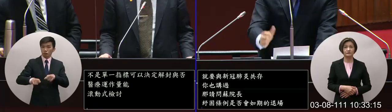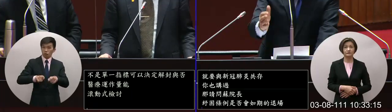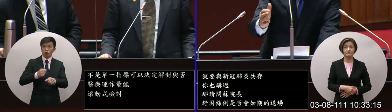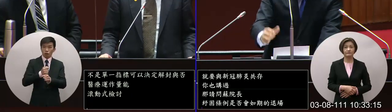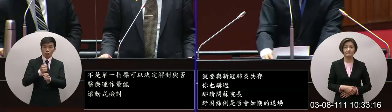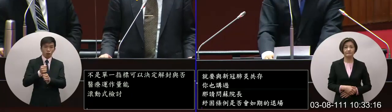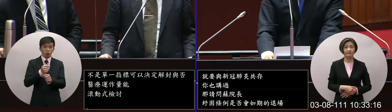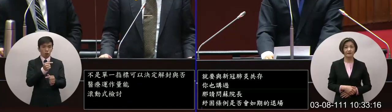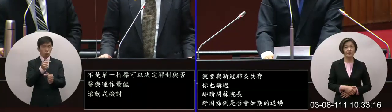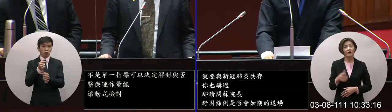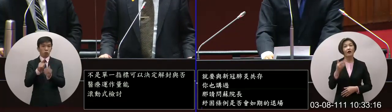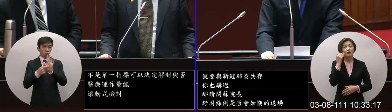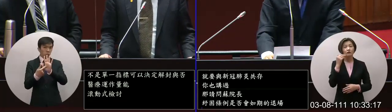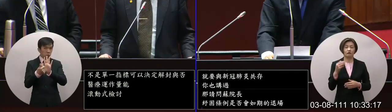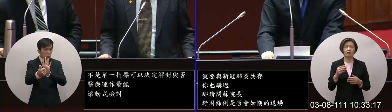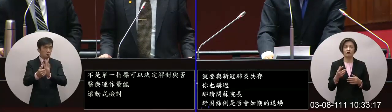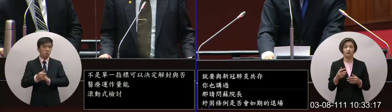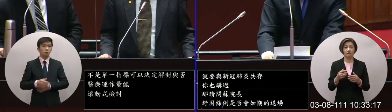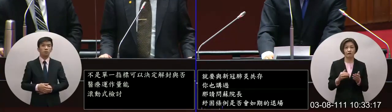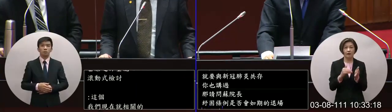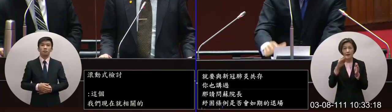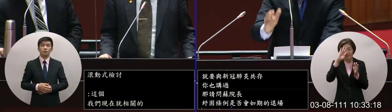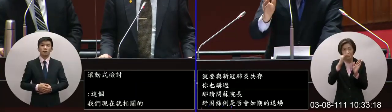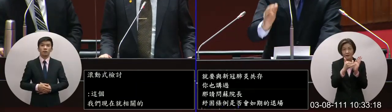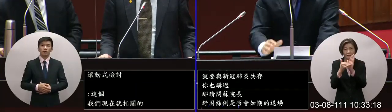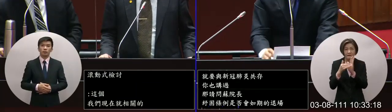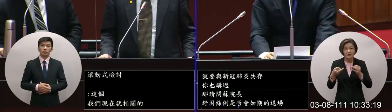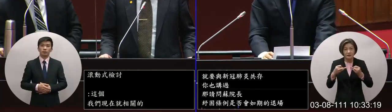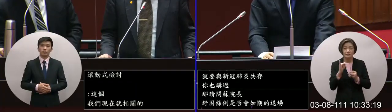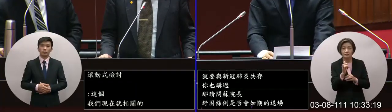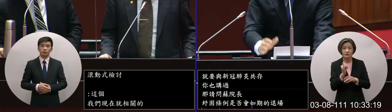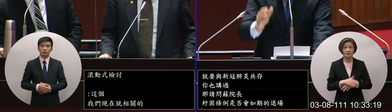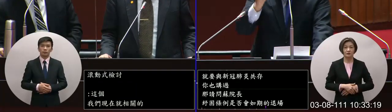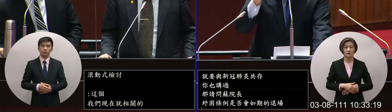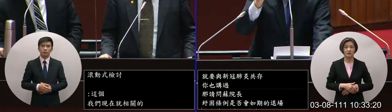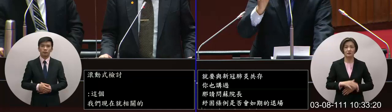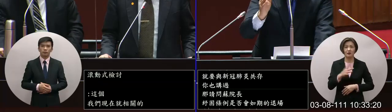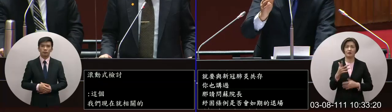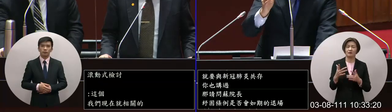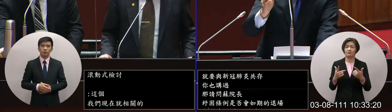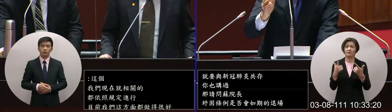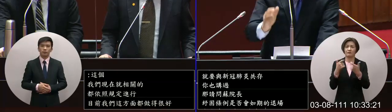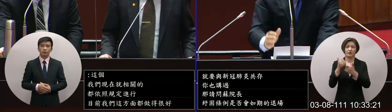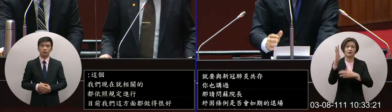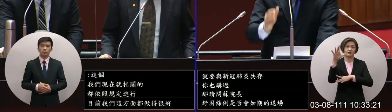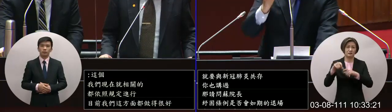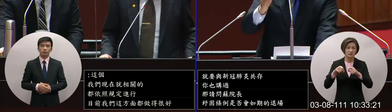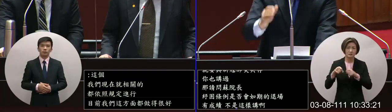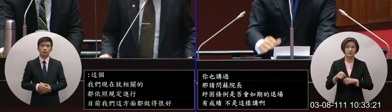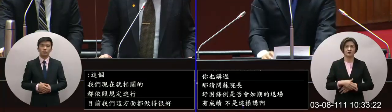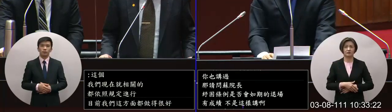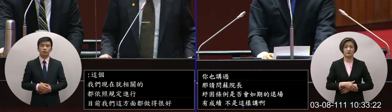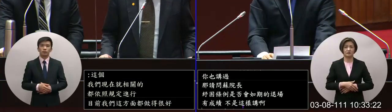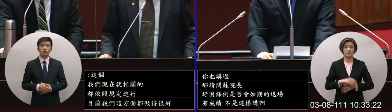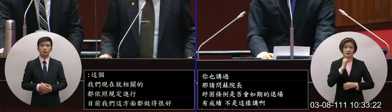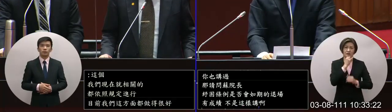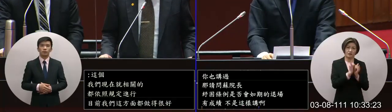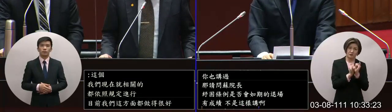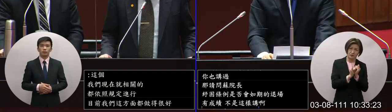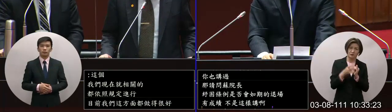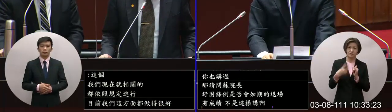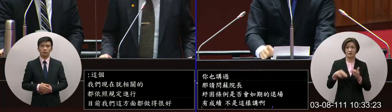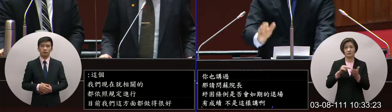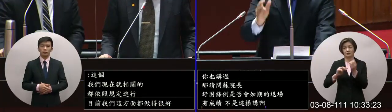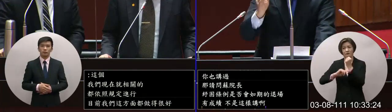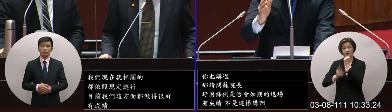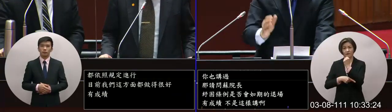有成绩。 啊，有成绩不是这样讲啊，因为你相关配套的措施何时要向国人及立法院说明，这